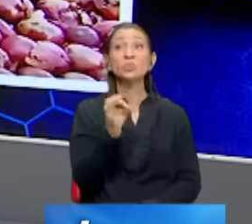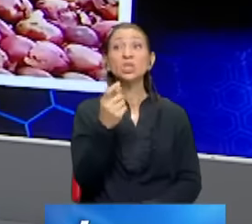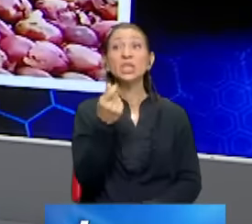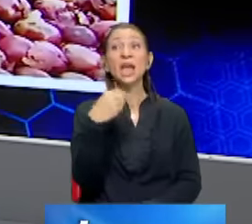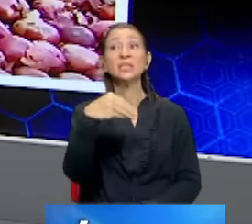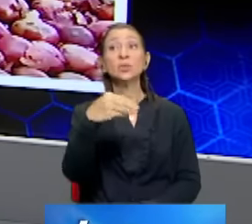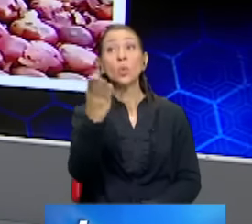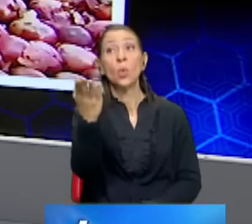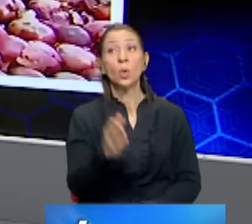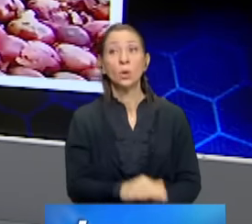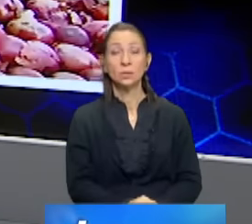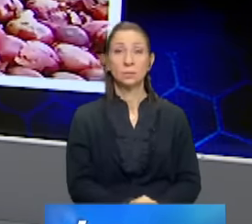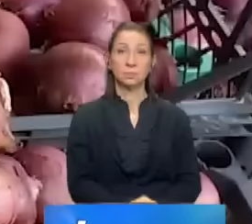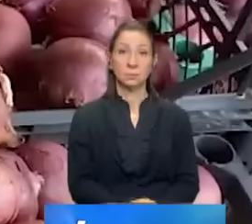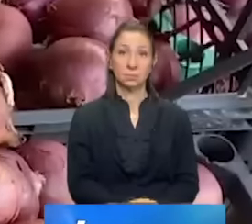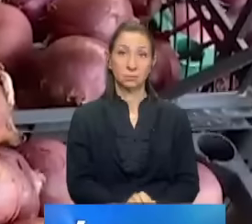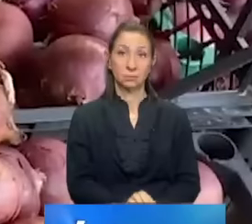liraya satılıyor.